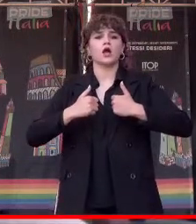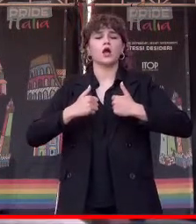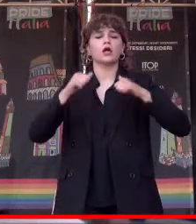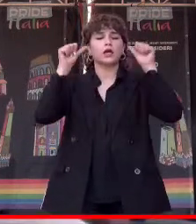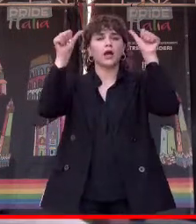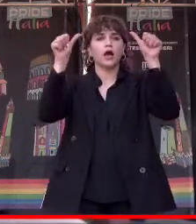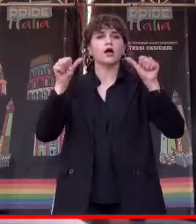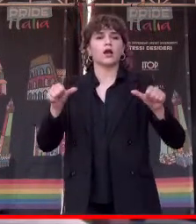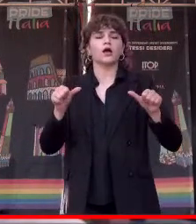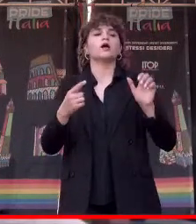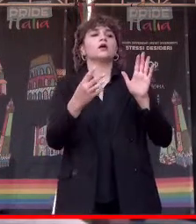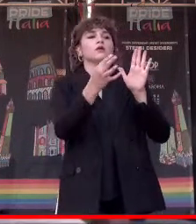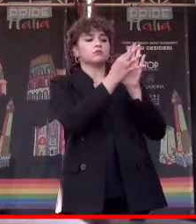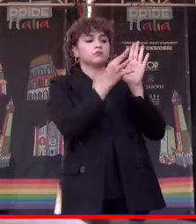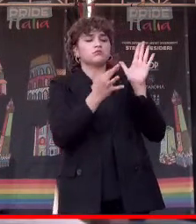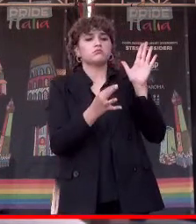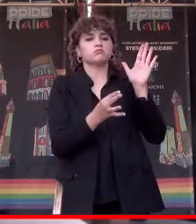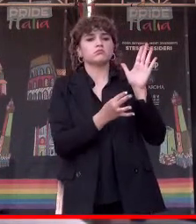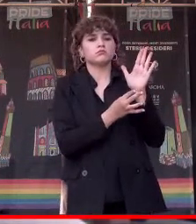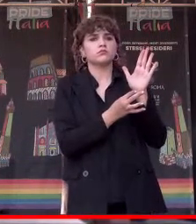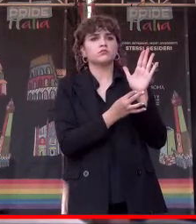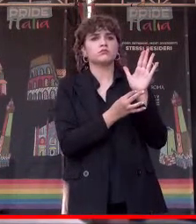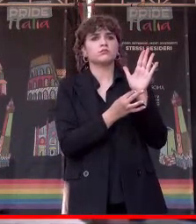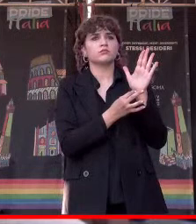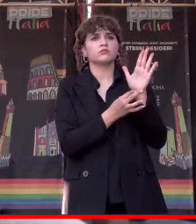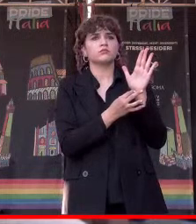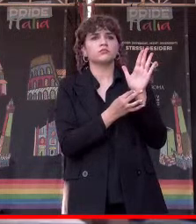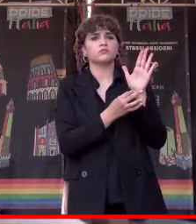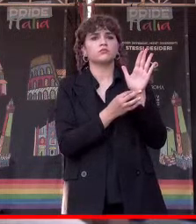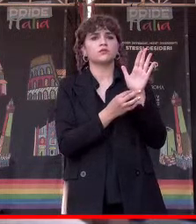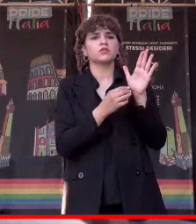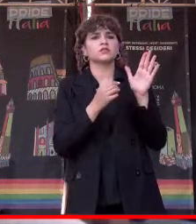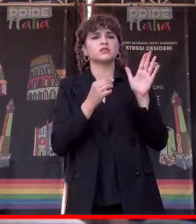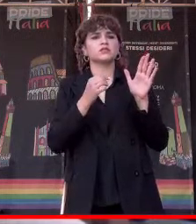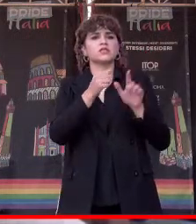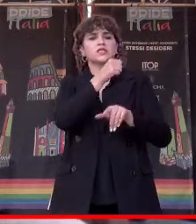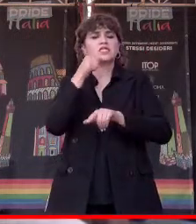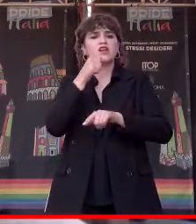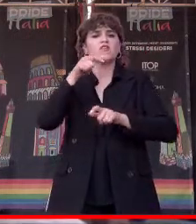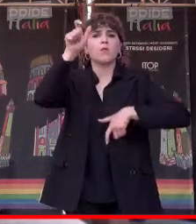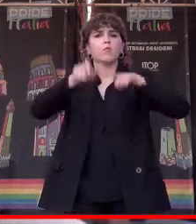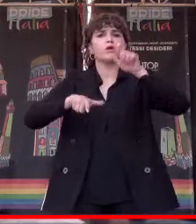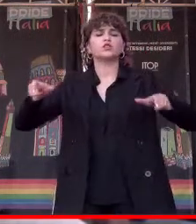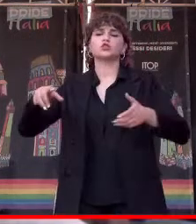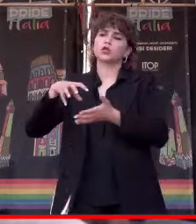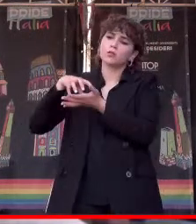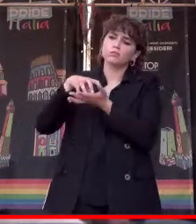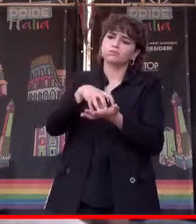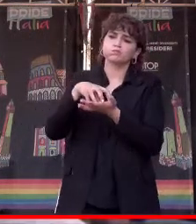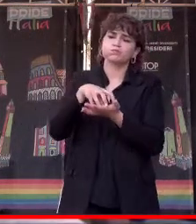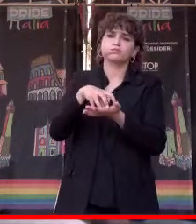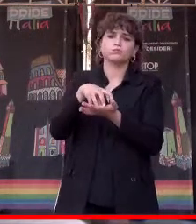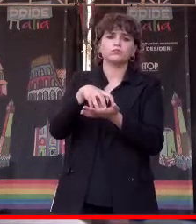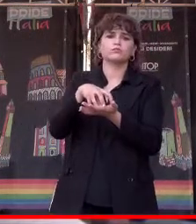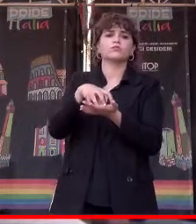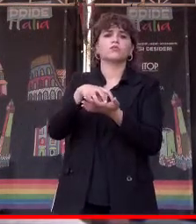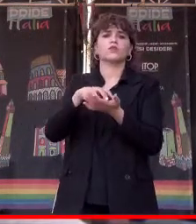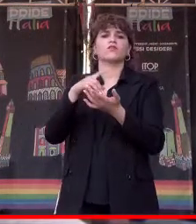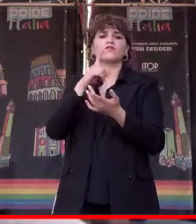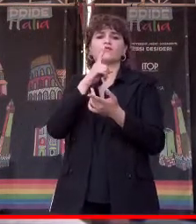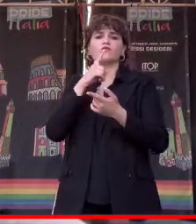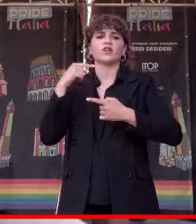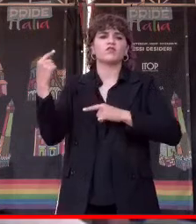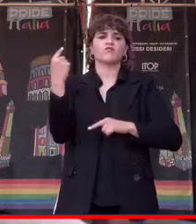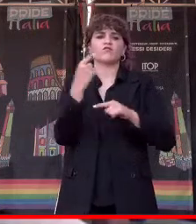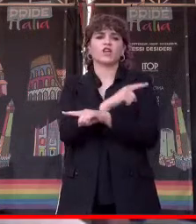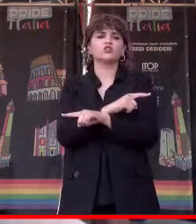accettare come dire, persone che investano invece, quindi invece che andare a ribasso, persone che investano come dire,